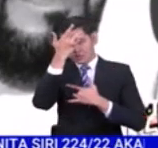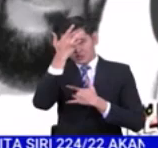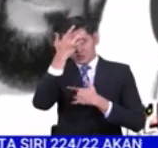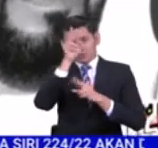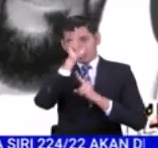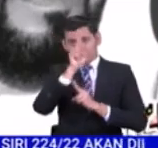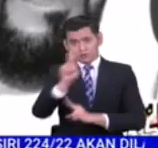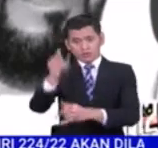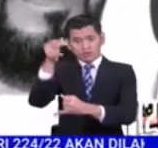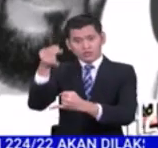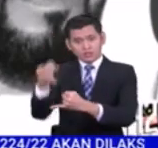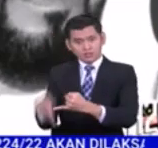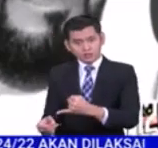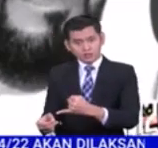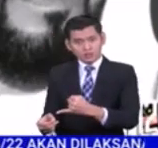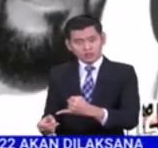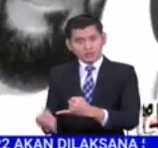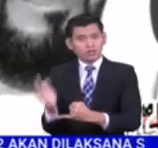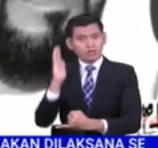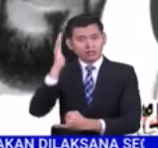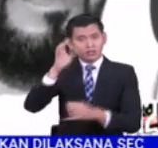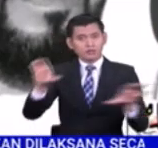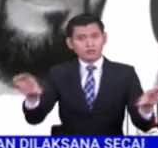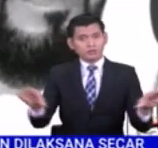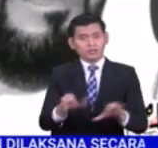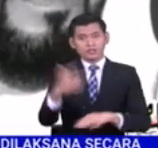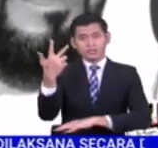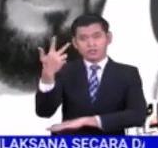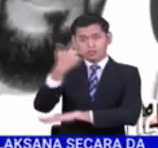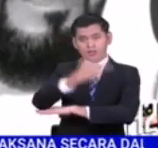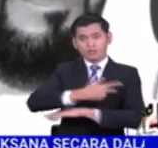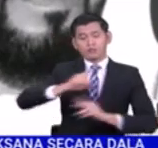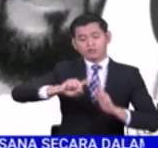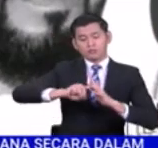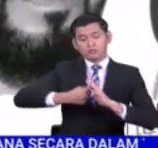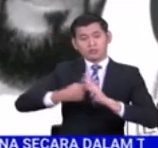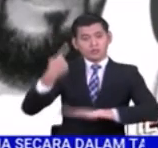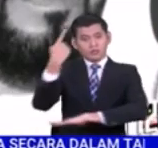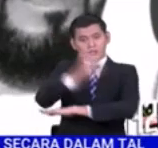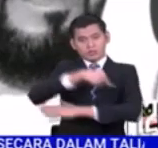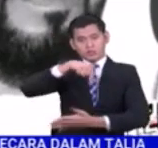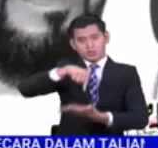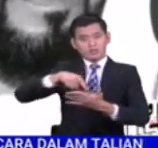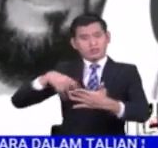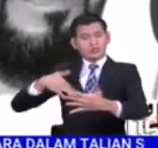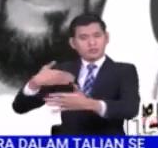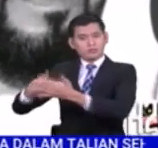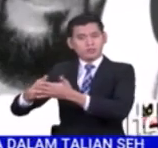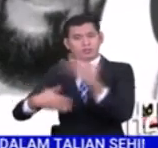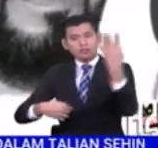penghormatan terakhir Syekh khalifah dijadwal berlangsung selama tiga hari bermula hari ini sehingga